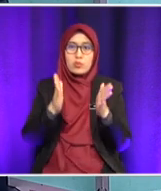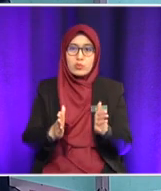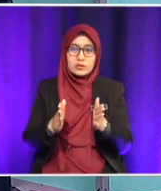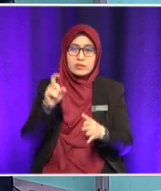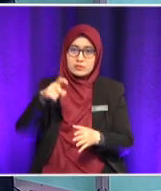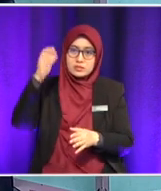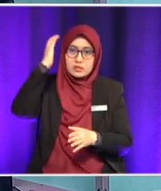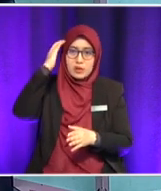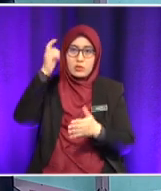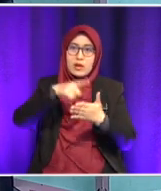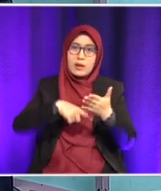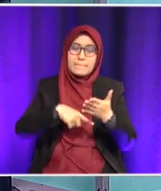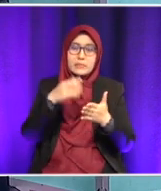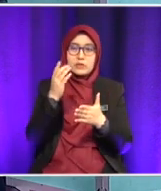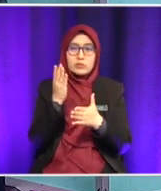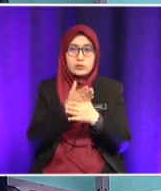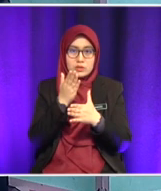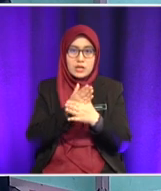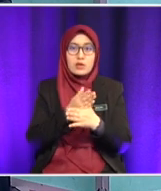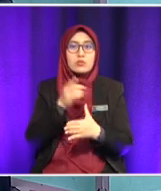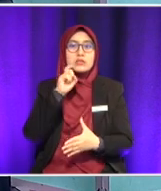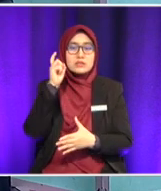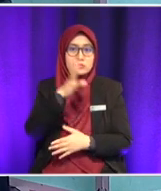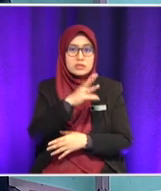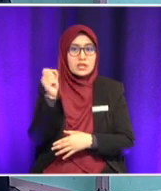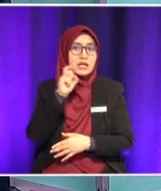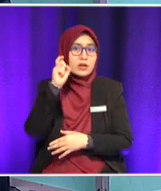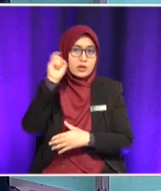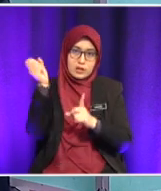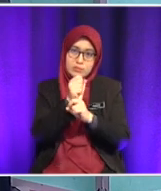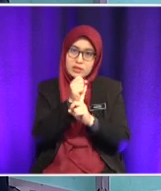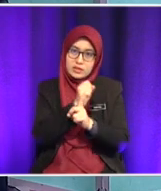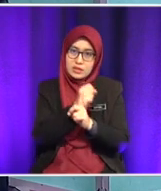sebelum itu Mari kita tahu dahulu apa yang itu